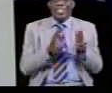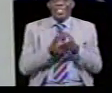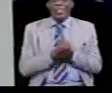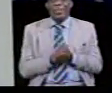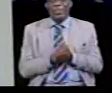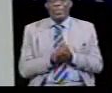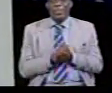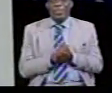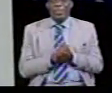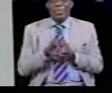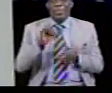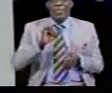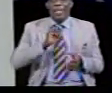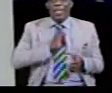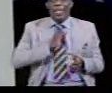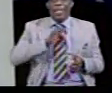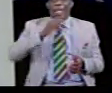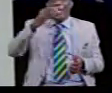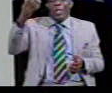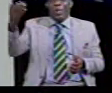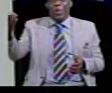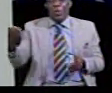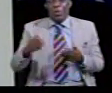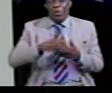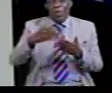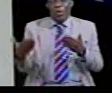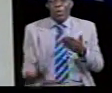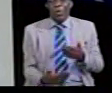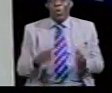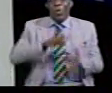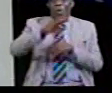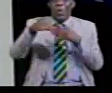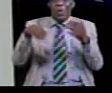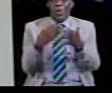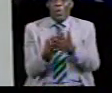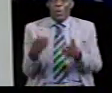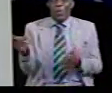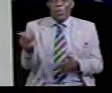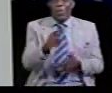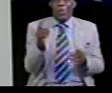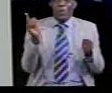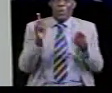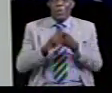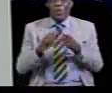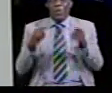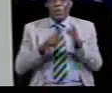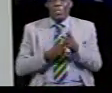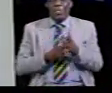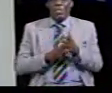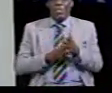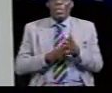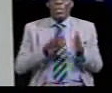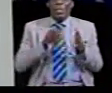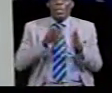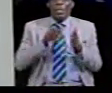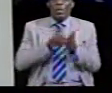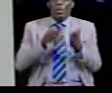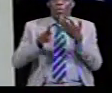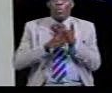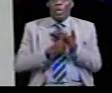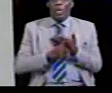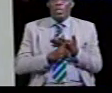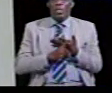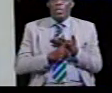I welcome all of you to this March edition of the